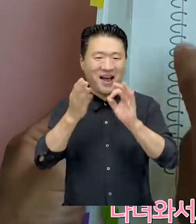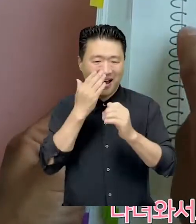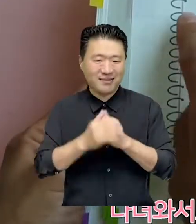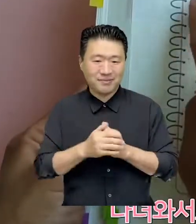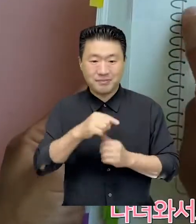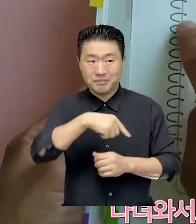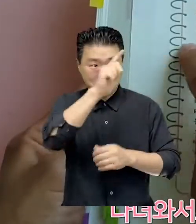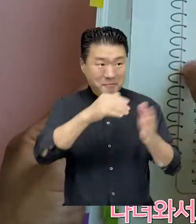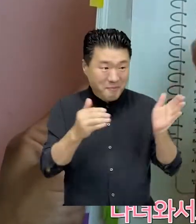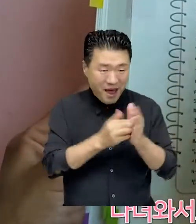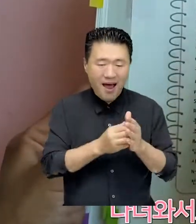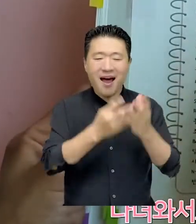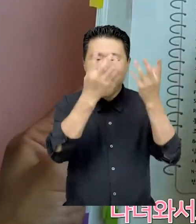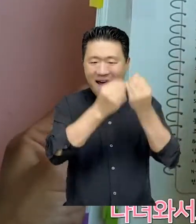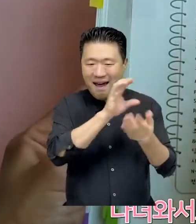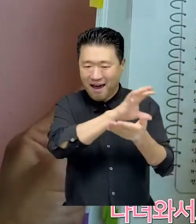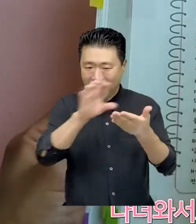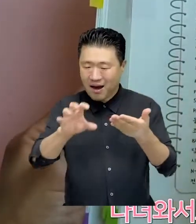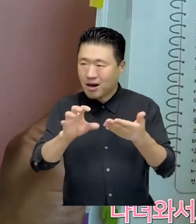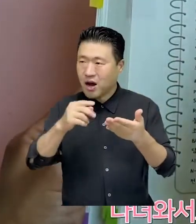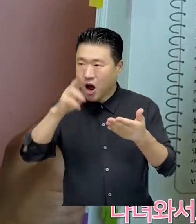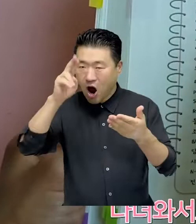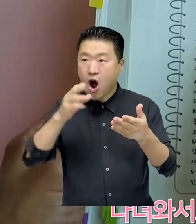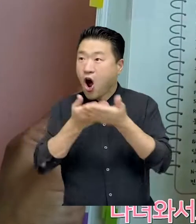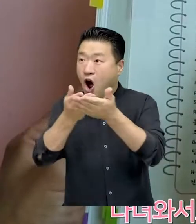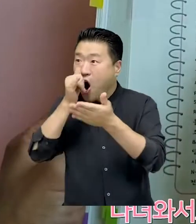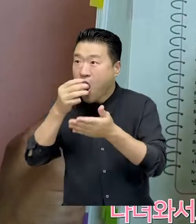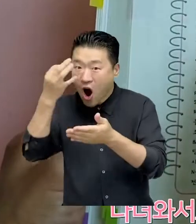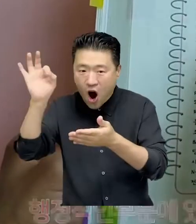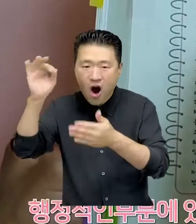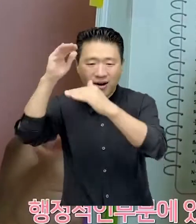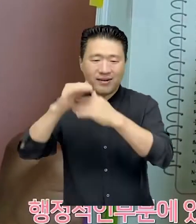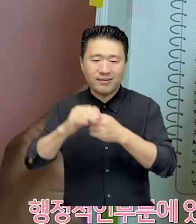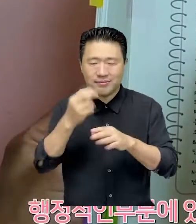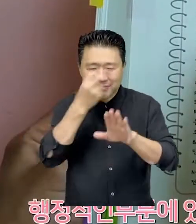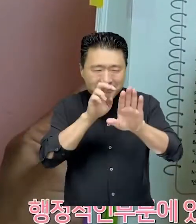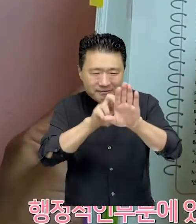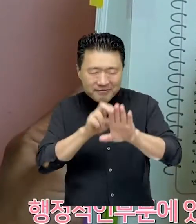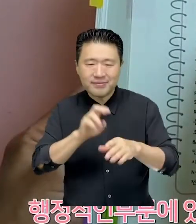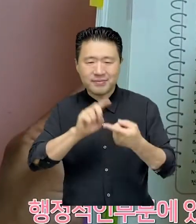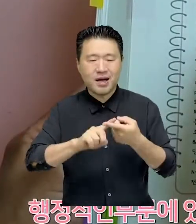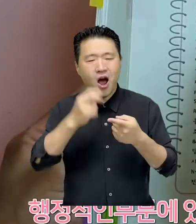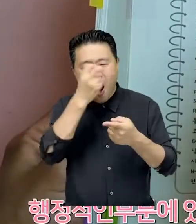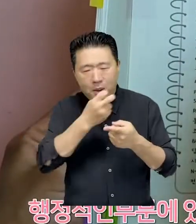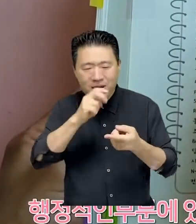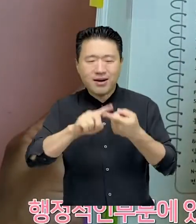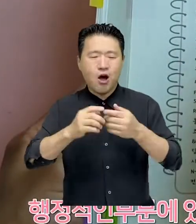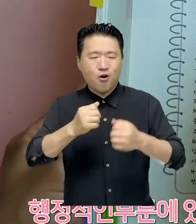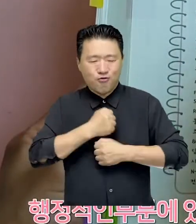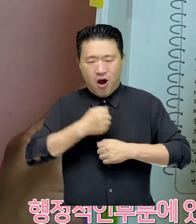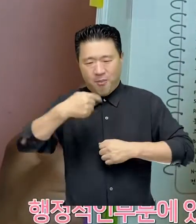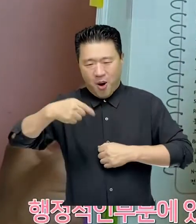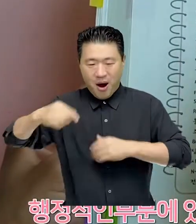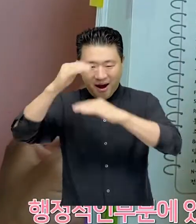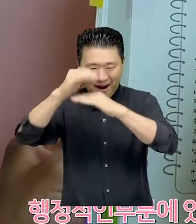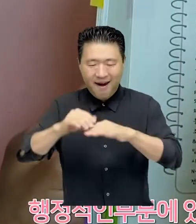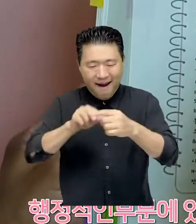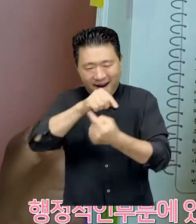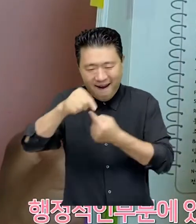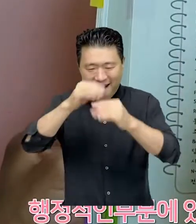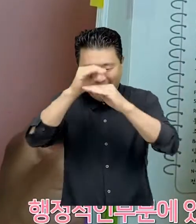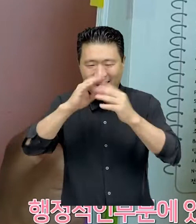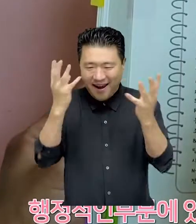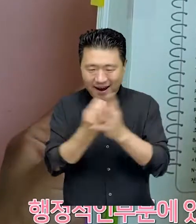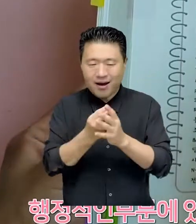있었고요. 다녀와서도 샘플 같은 거 접수됐는지 체크하는 것, 그리고 간호에 있어서 어떤 것을 주의해야 되는지, 행정적인